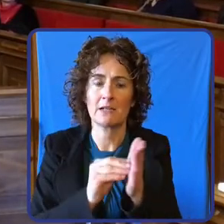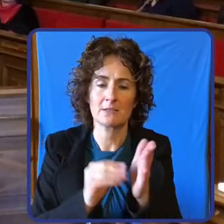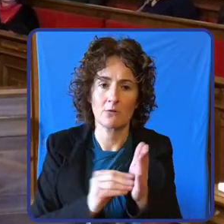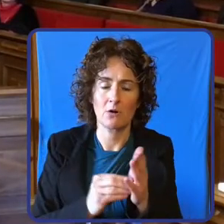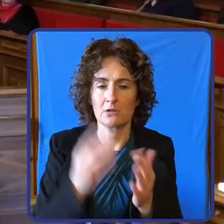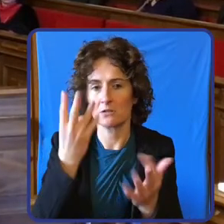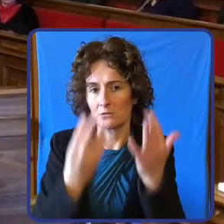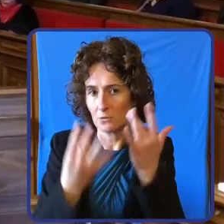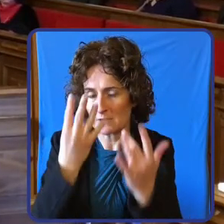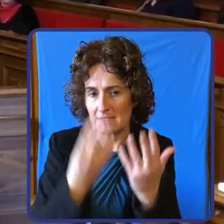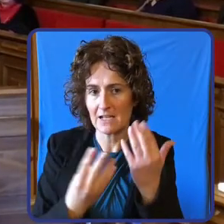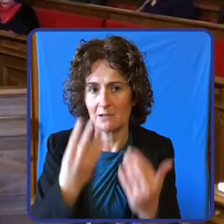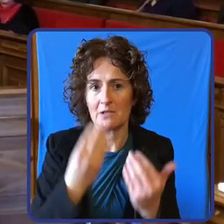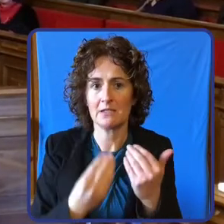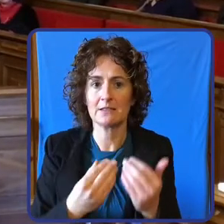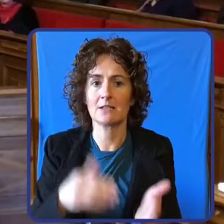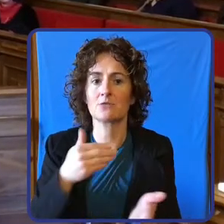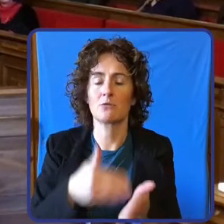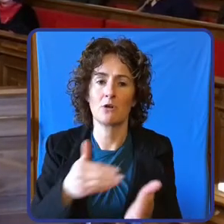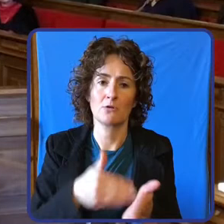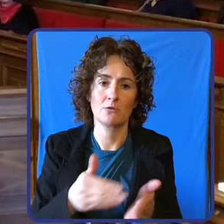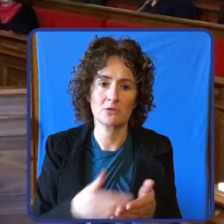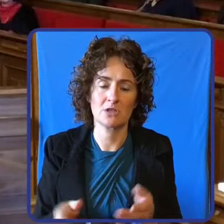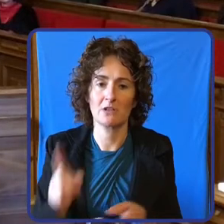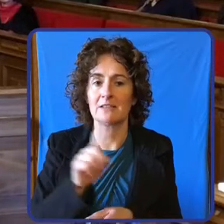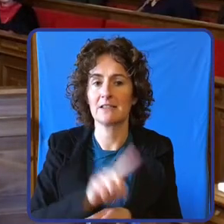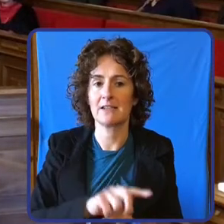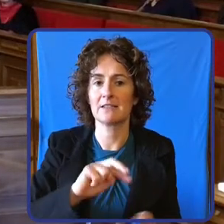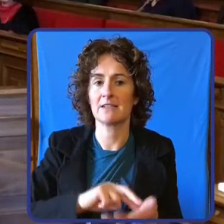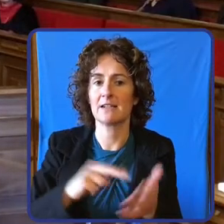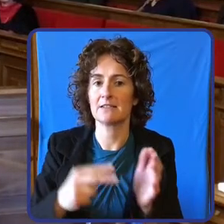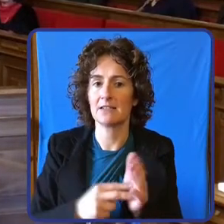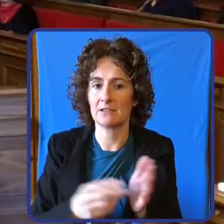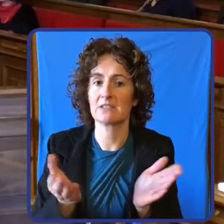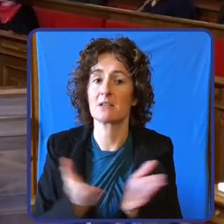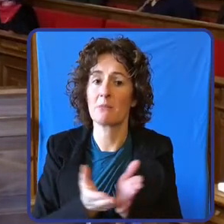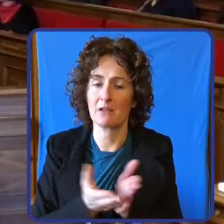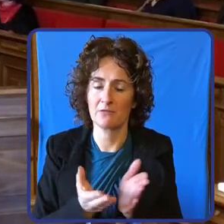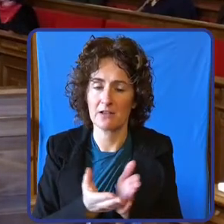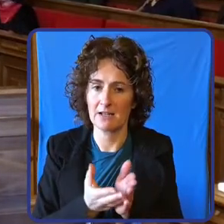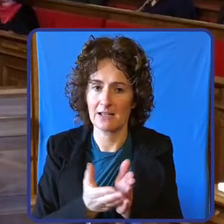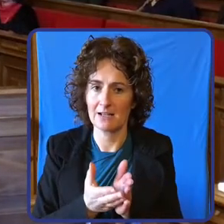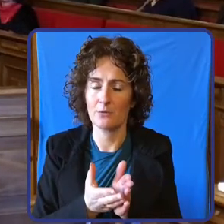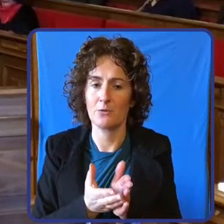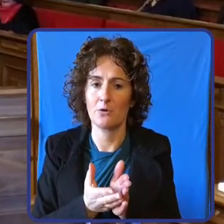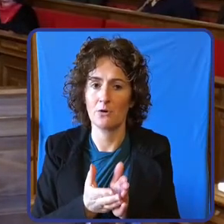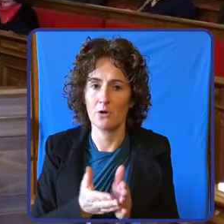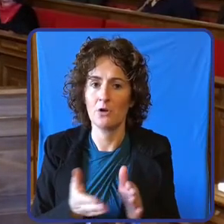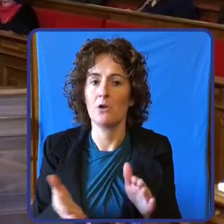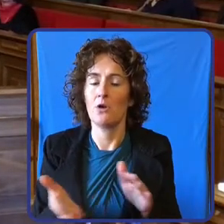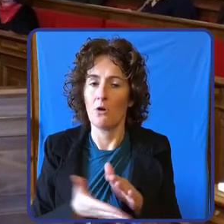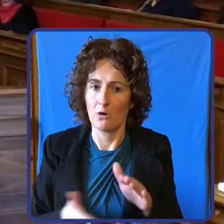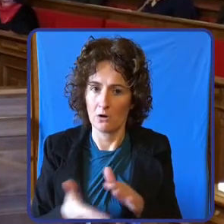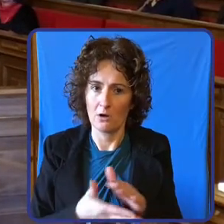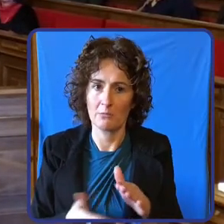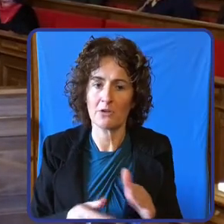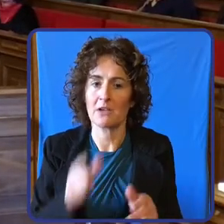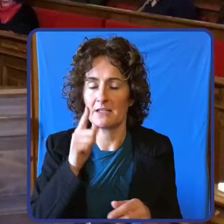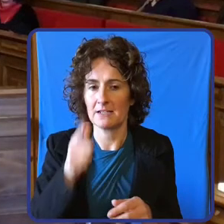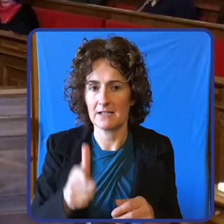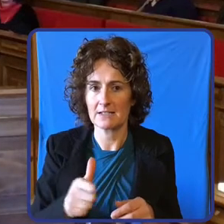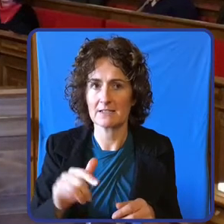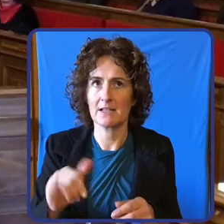számítások és becslések a költségvetési rendelet tervezett megfelelő alapját képezik, valamint kellő